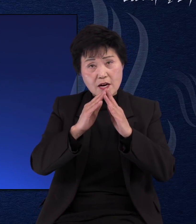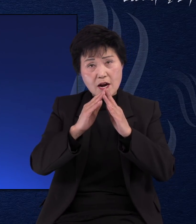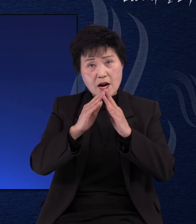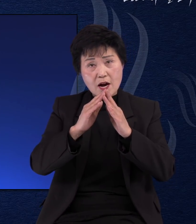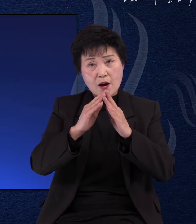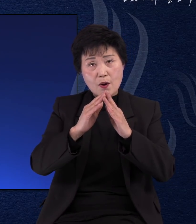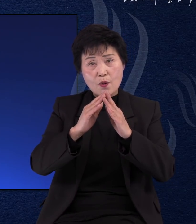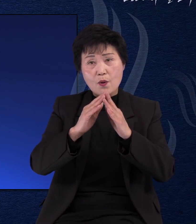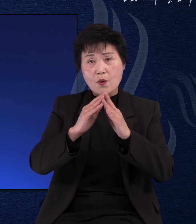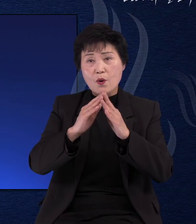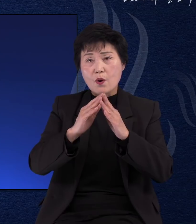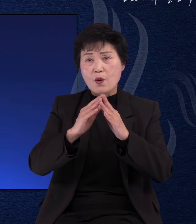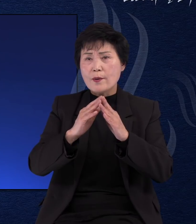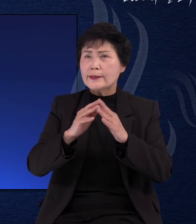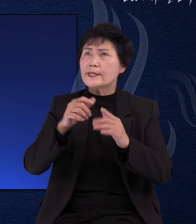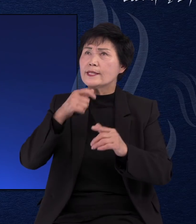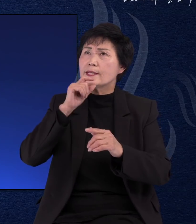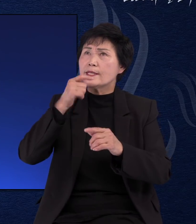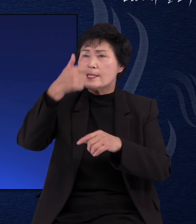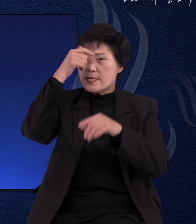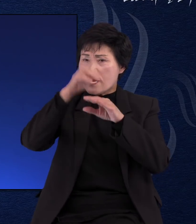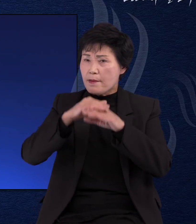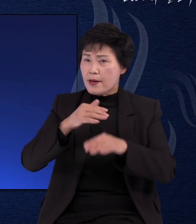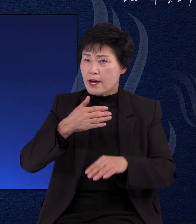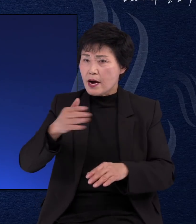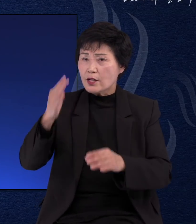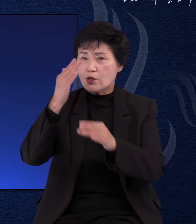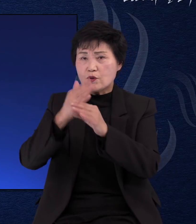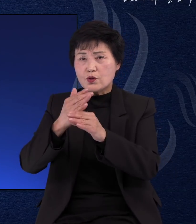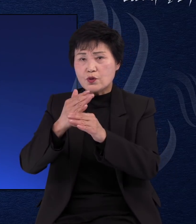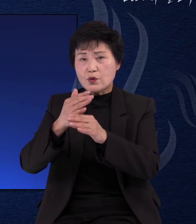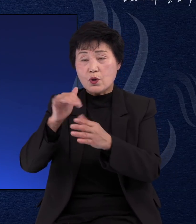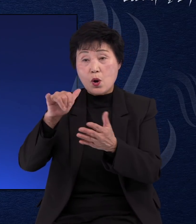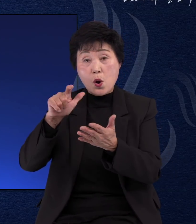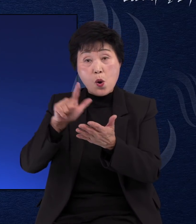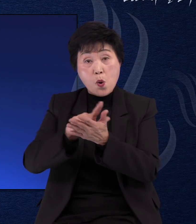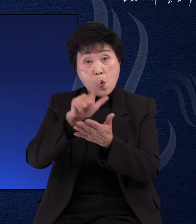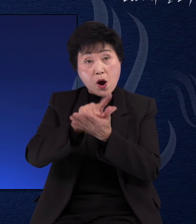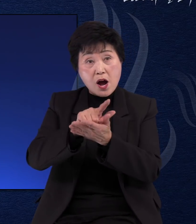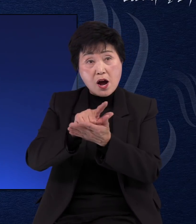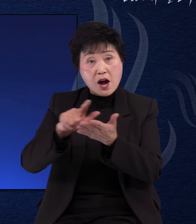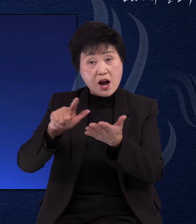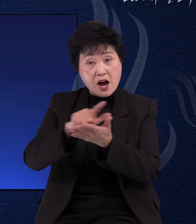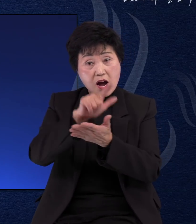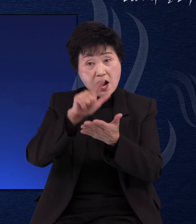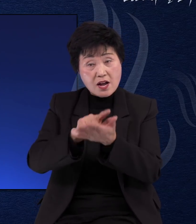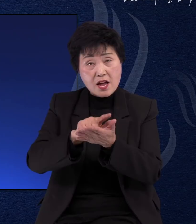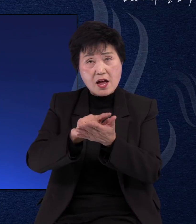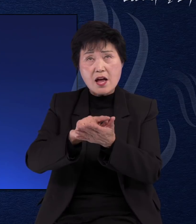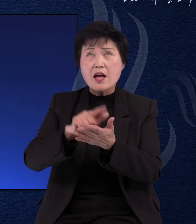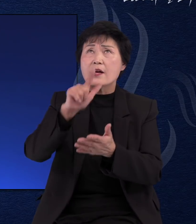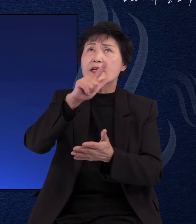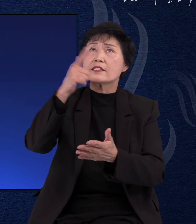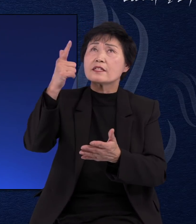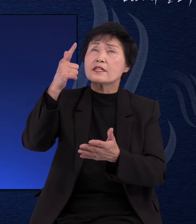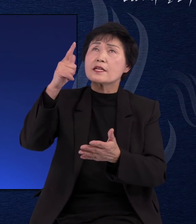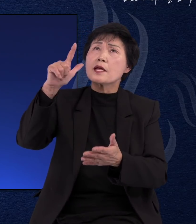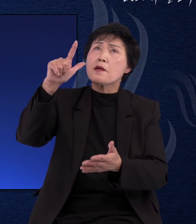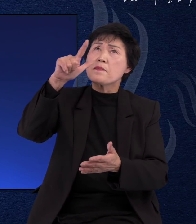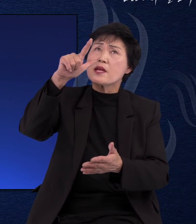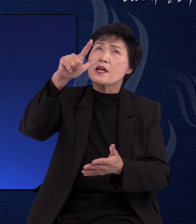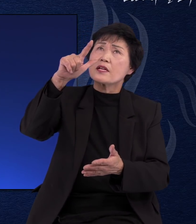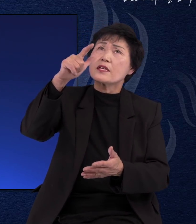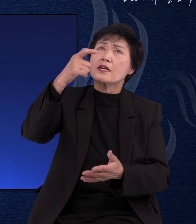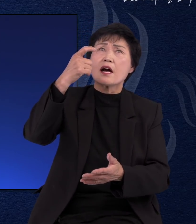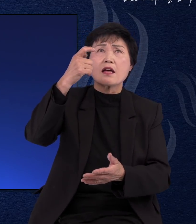그랬죠. 공항 위에 비행기가 5대가 떠 있는데, 저녁 시간엔 비행기가 떠 있는데, 제 영안이 열리면서 갑자기 비행기가